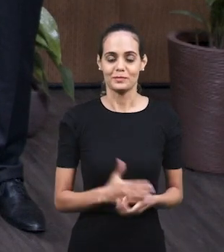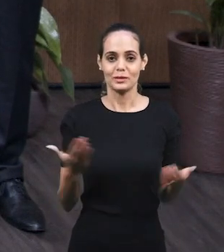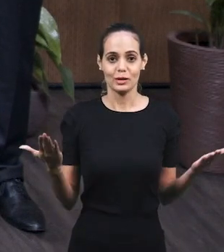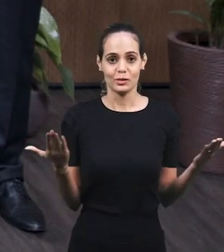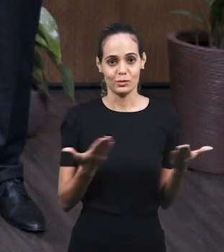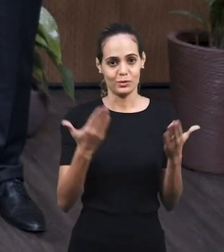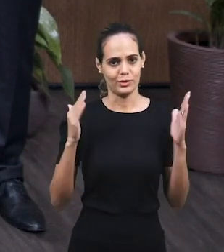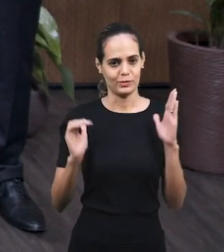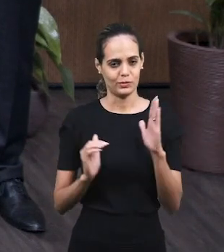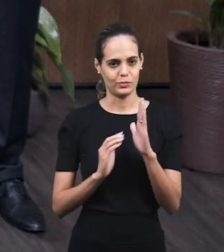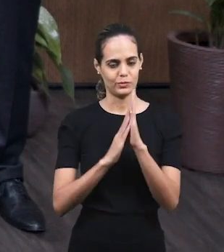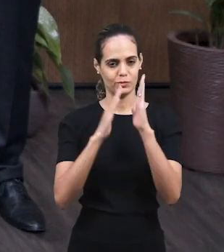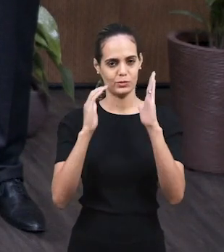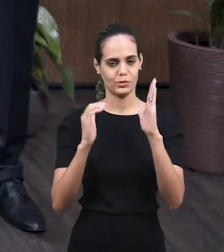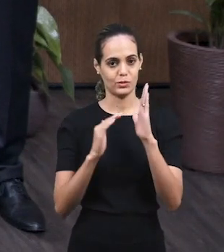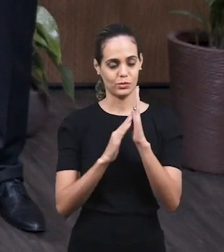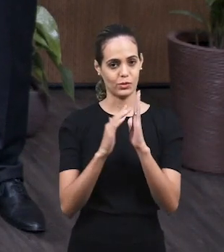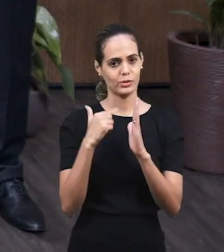cette interaction.